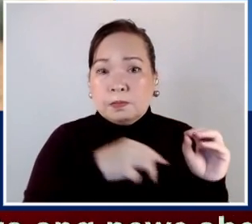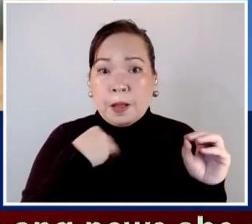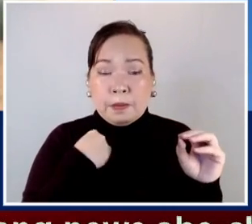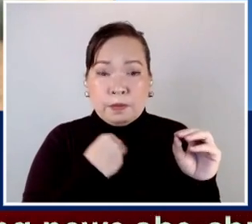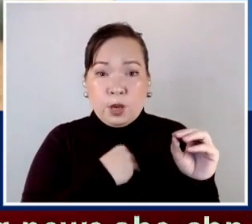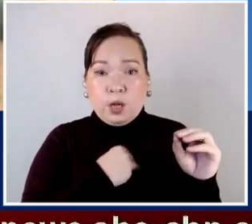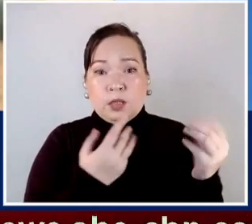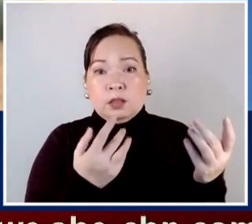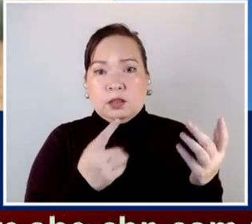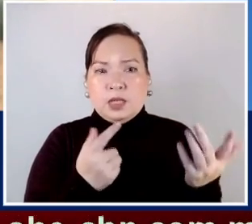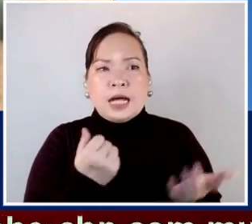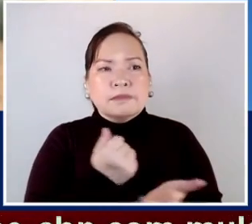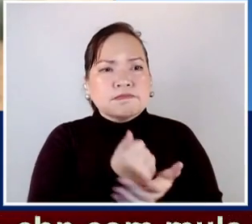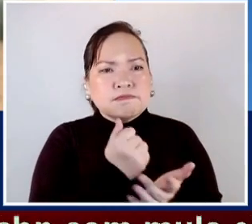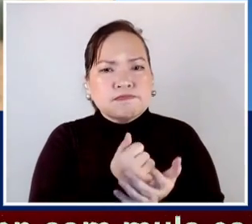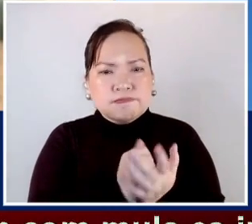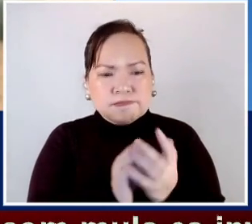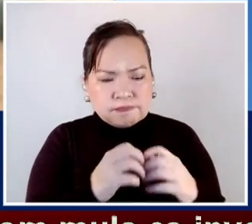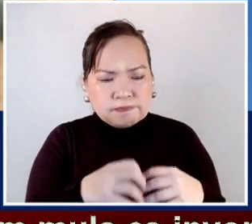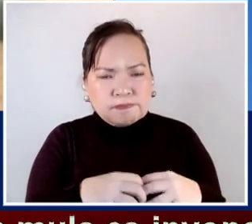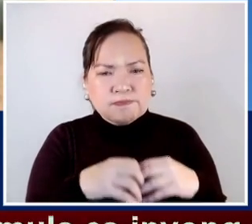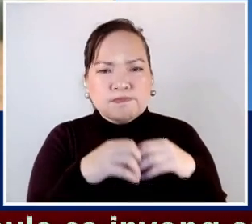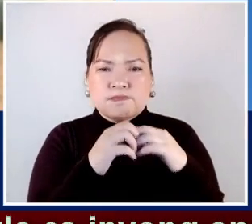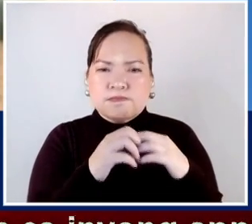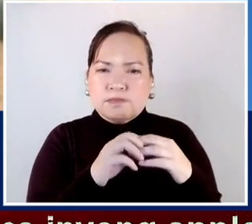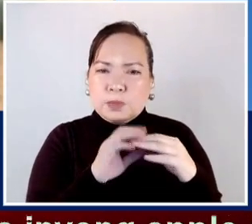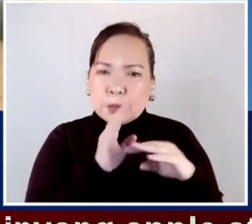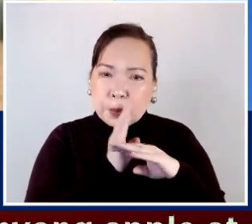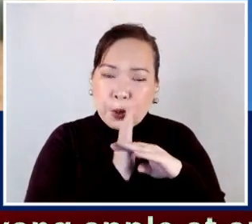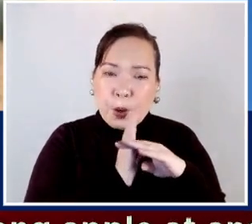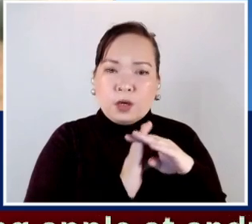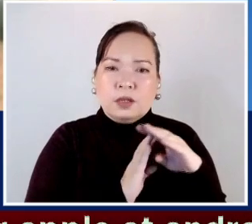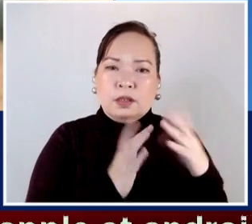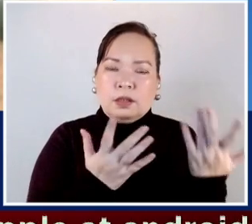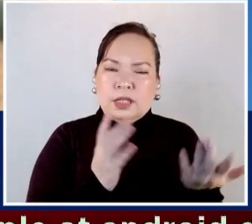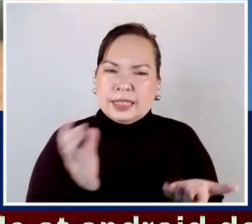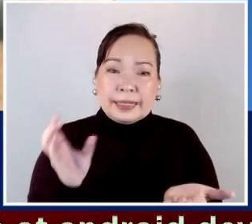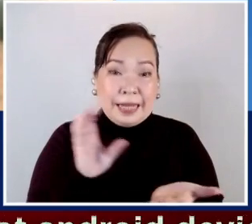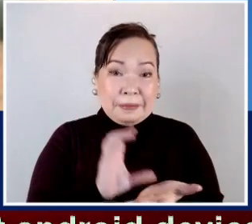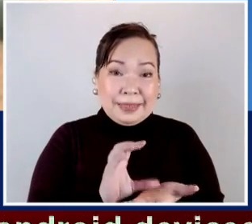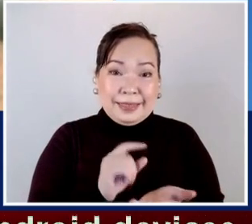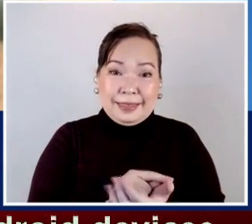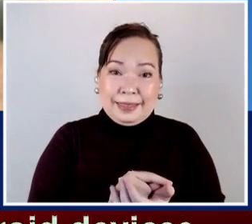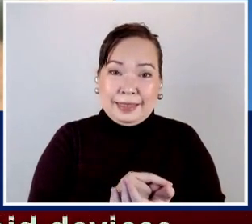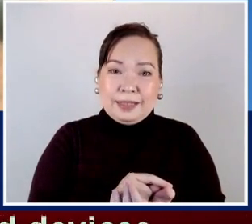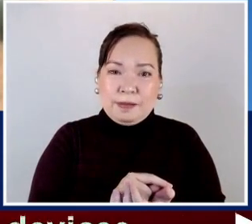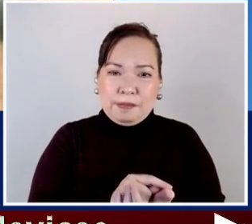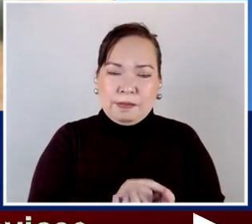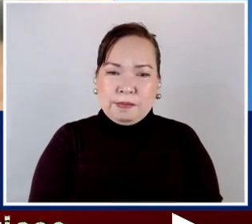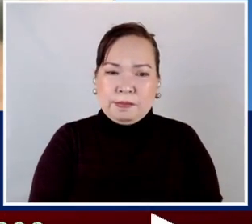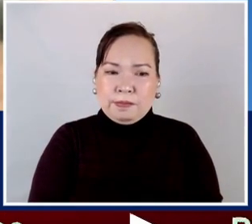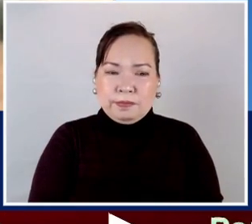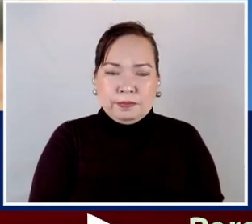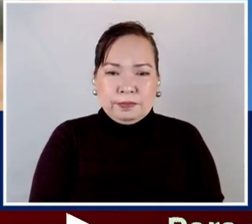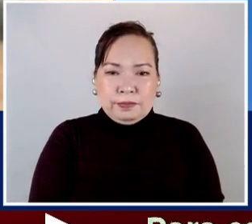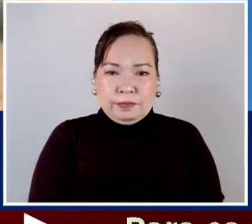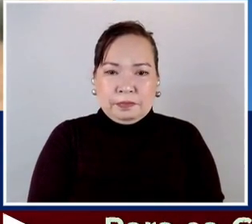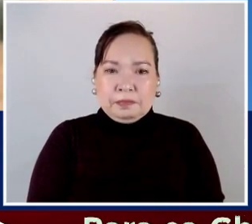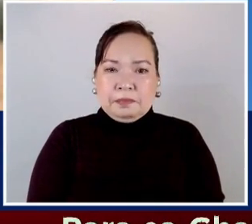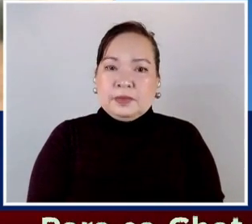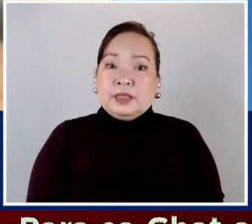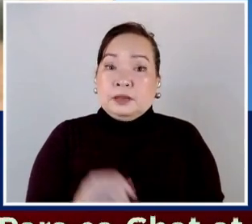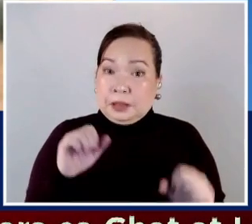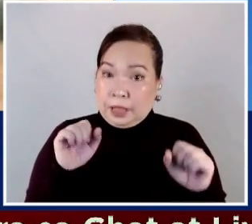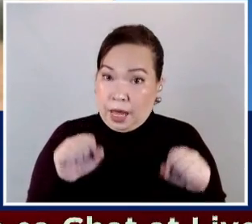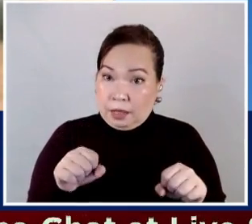para makapagsimula sila somehow sa maliliit na kapital para mapalago nila ito. Possible nangyari ba